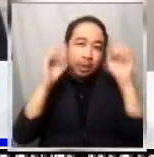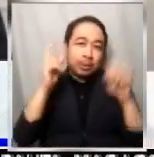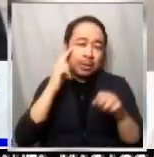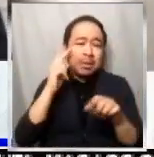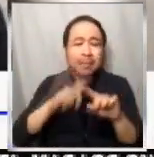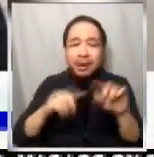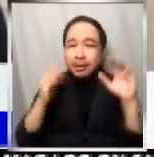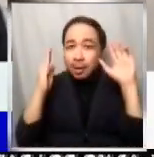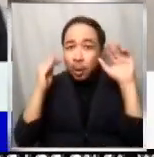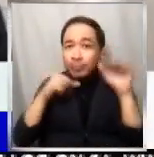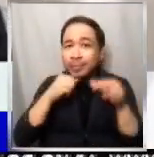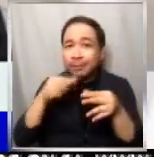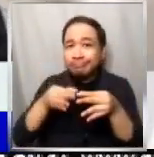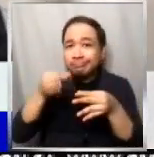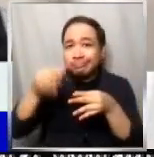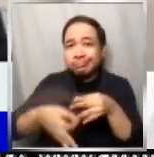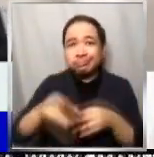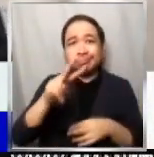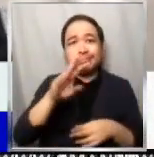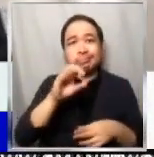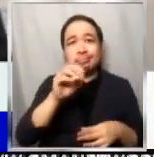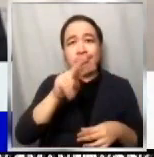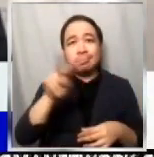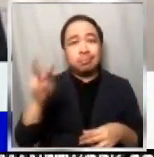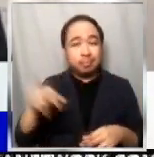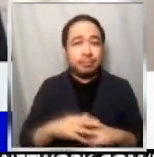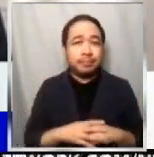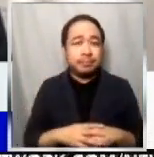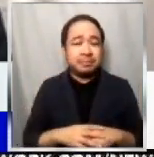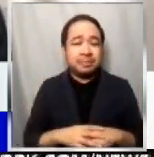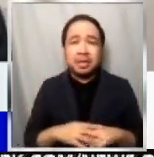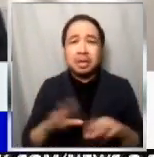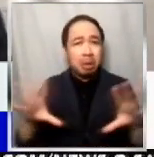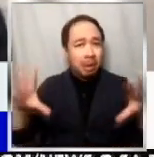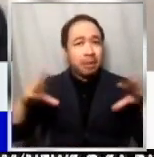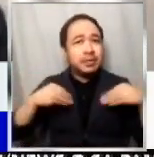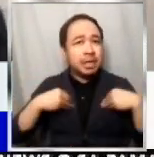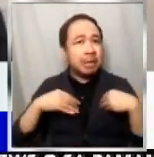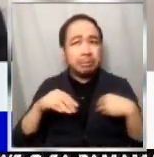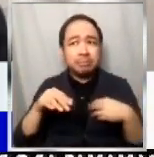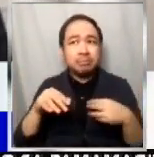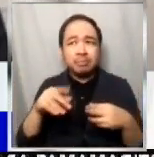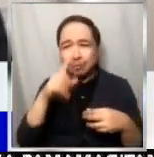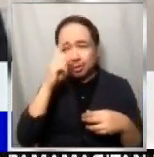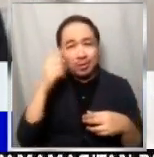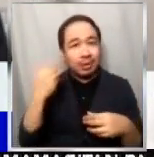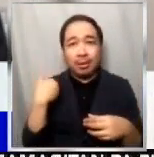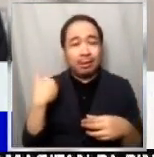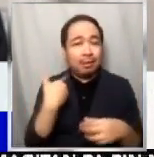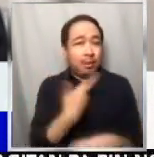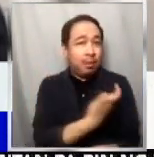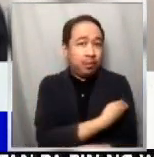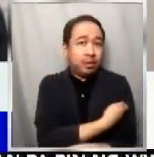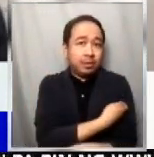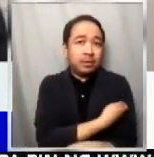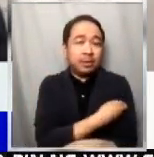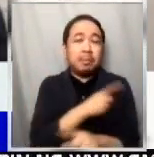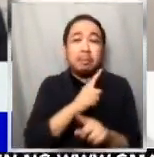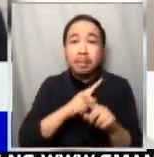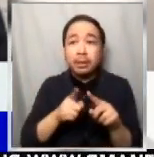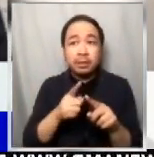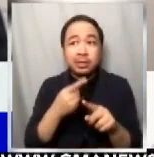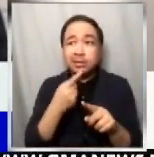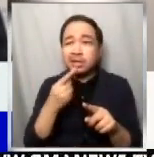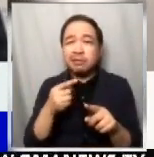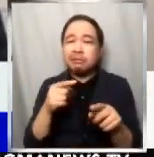lang yung sasabihin na hanggang walang bakuna. Basta yung rollout, ha? Wag lang yung sasabihin natin na pareho ng